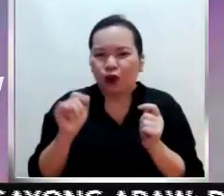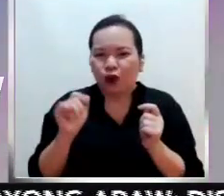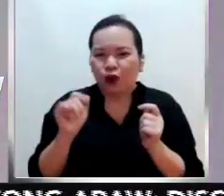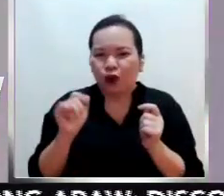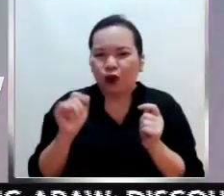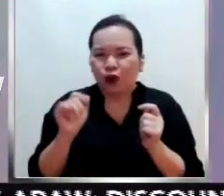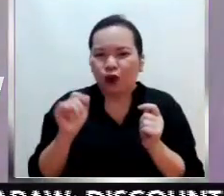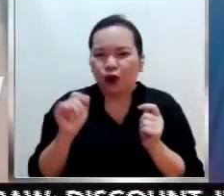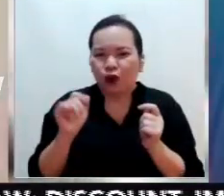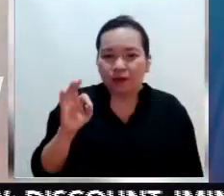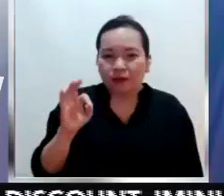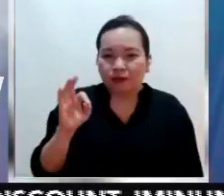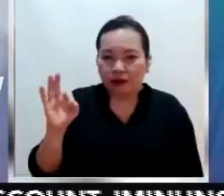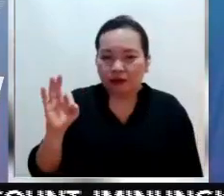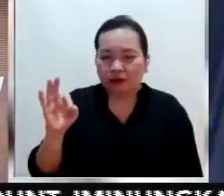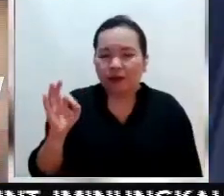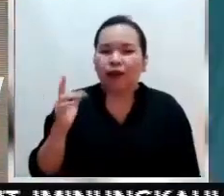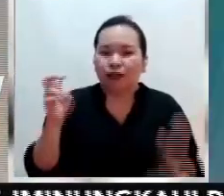Rewind.